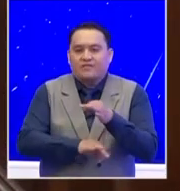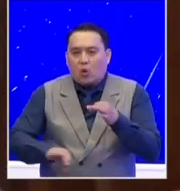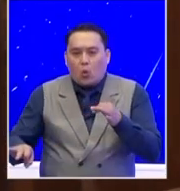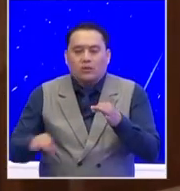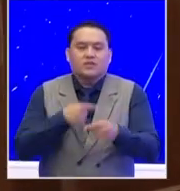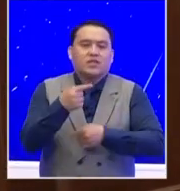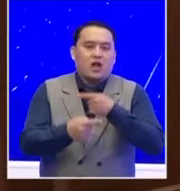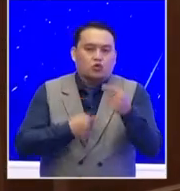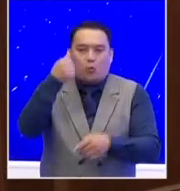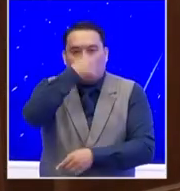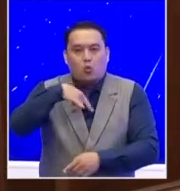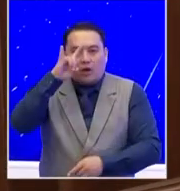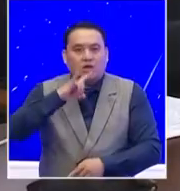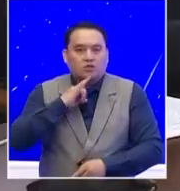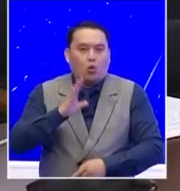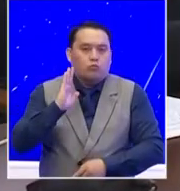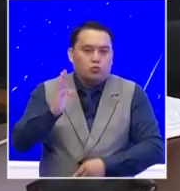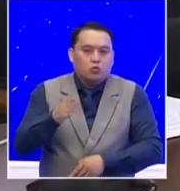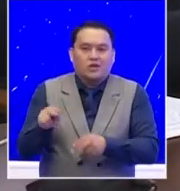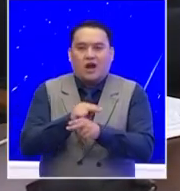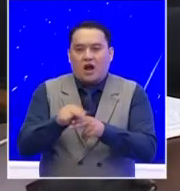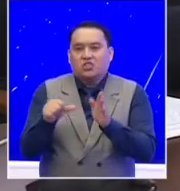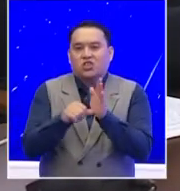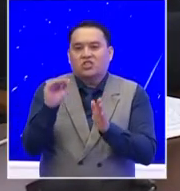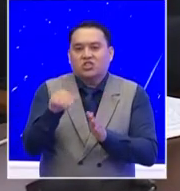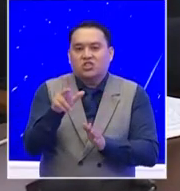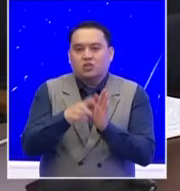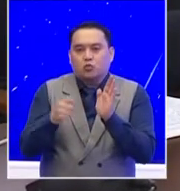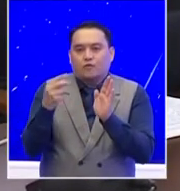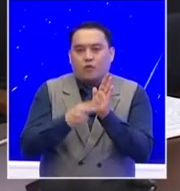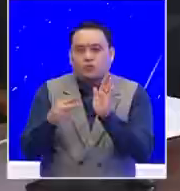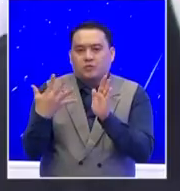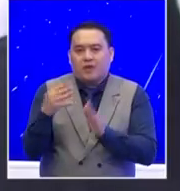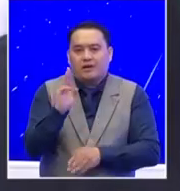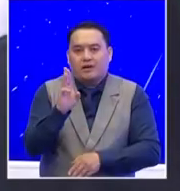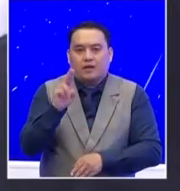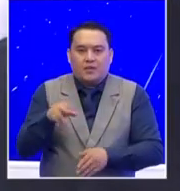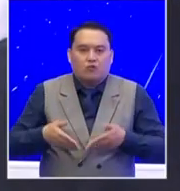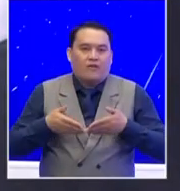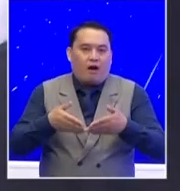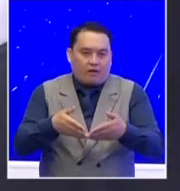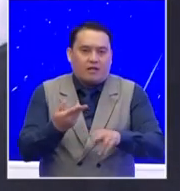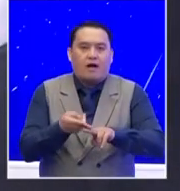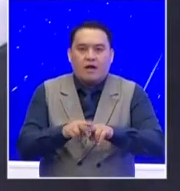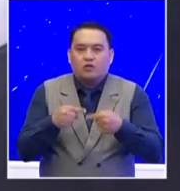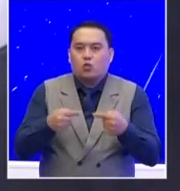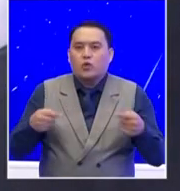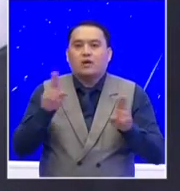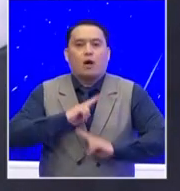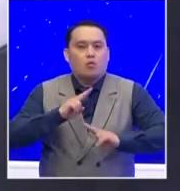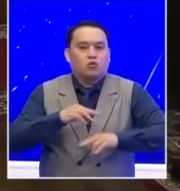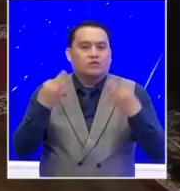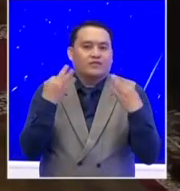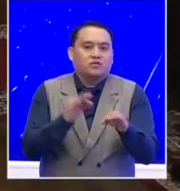и следующем году в Казахстане будет реконструировано 6785 километров каналов. Эти, а также иные работы